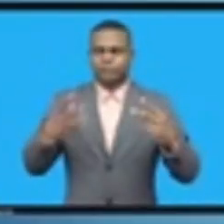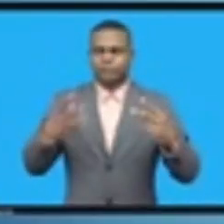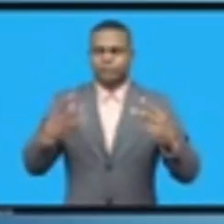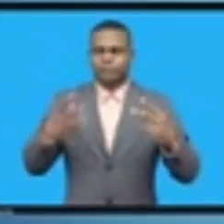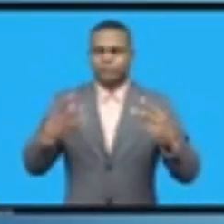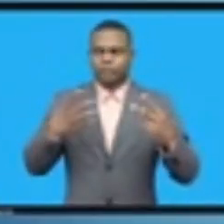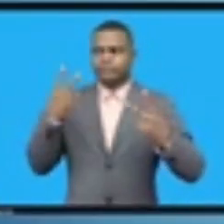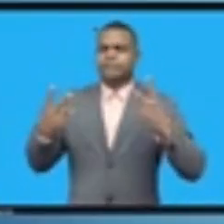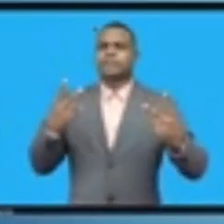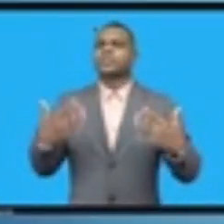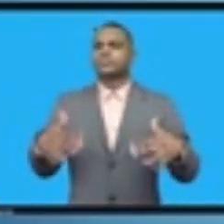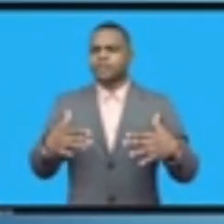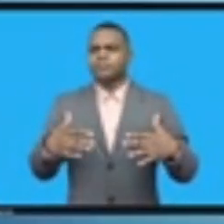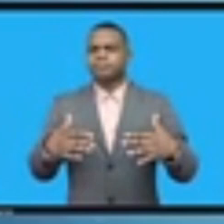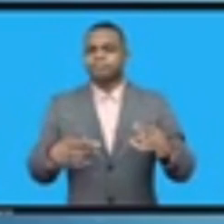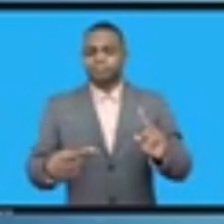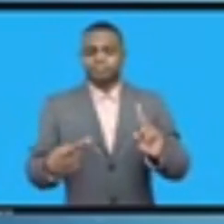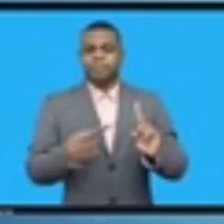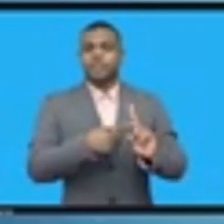话，